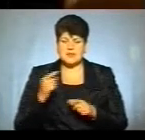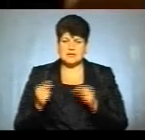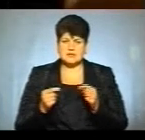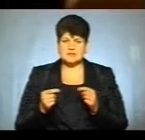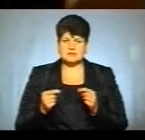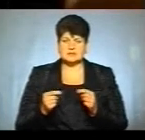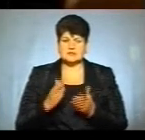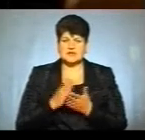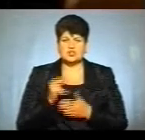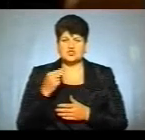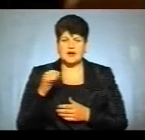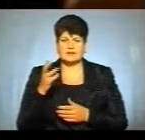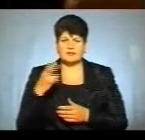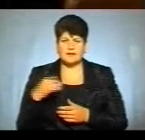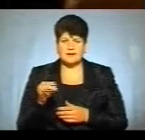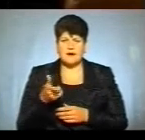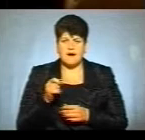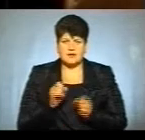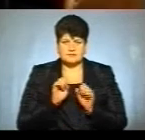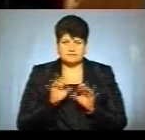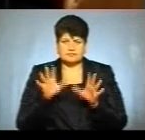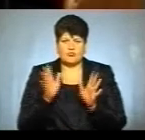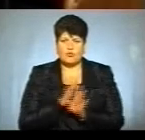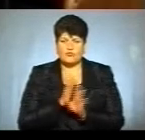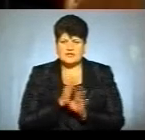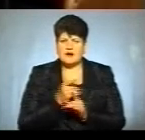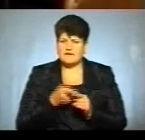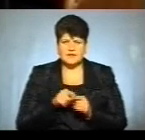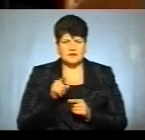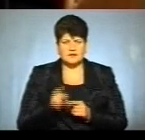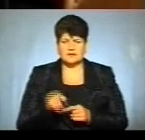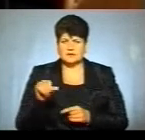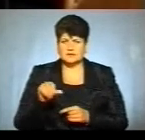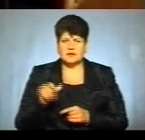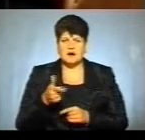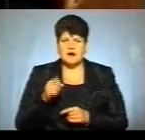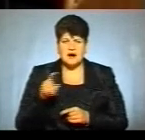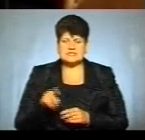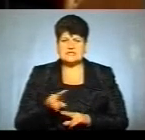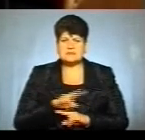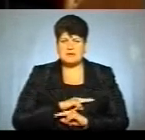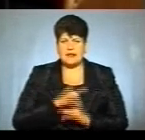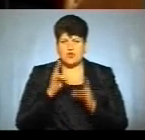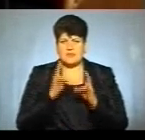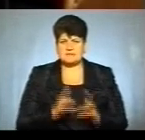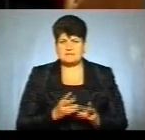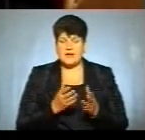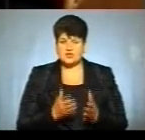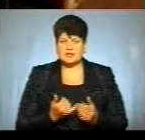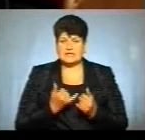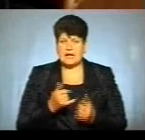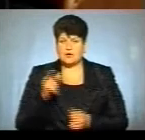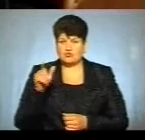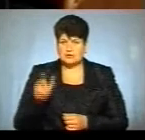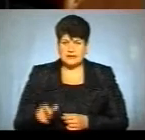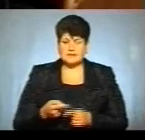виділяється чадний газ у повітря. Чадний газ є дуже агресивним газом і смертельно небезпечним. Для людини